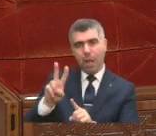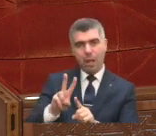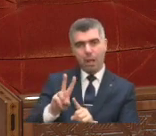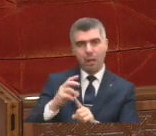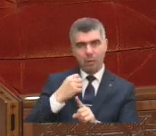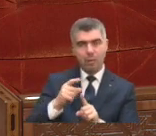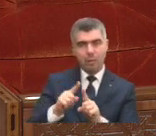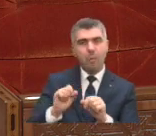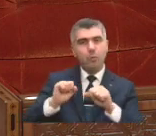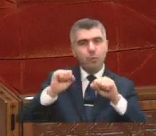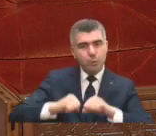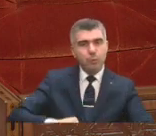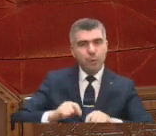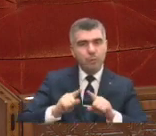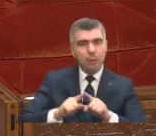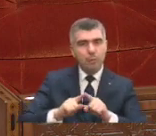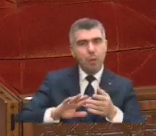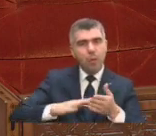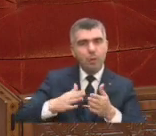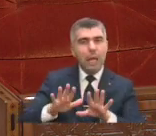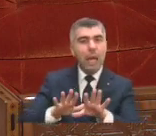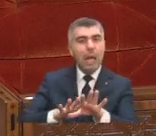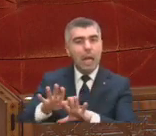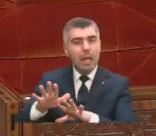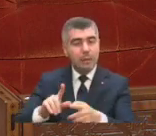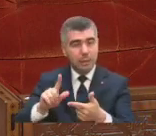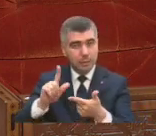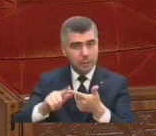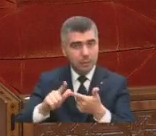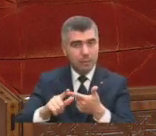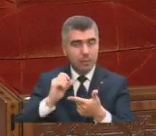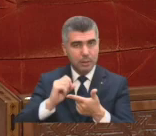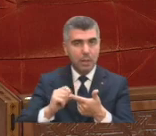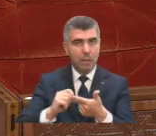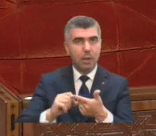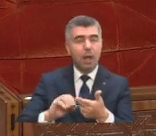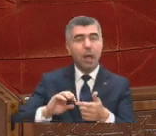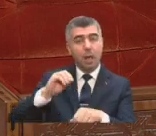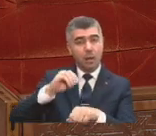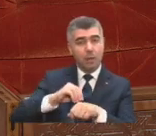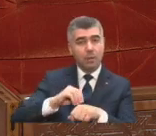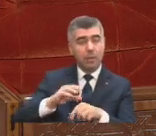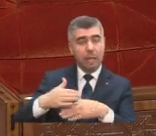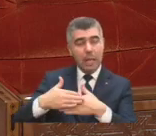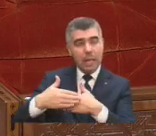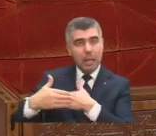بتفعيل الجهاز الترابي المدمج في أكادير الدوثنان وإنزكان أيت ملول